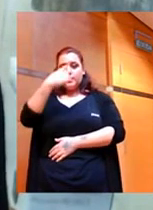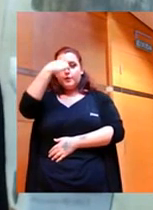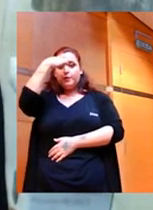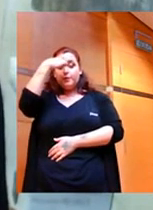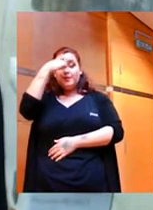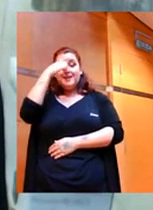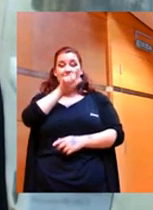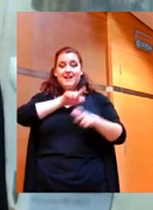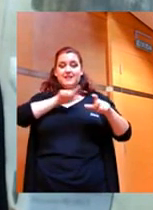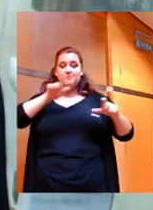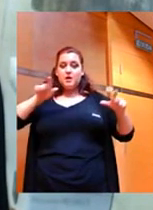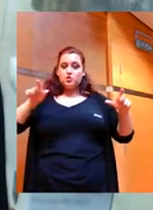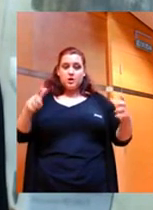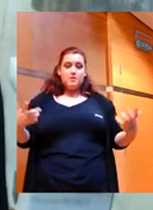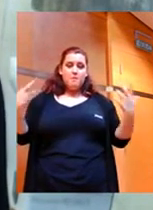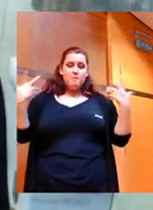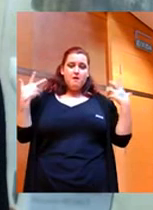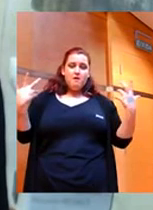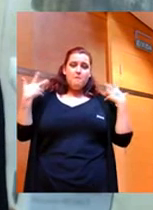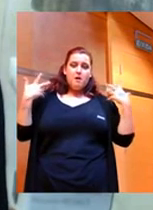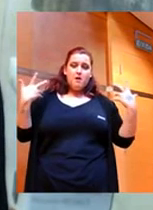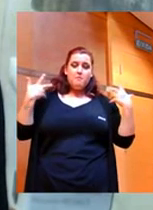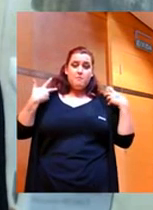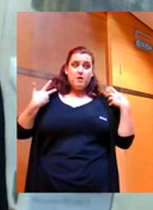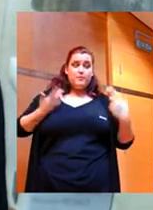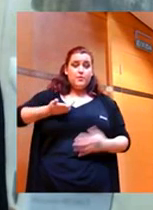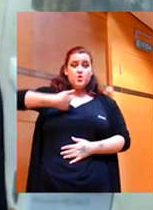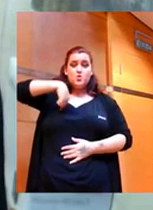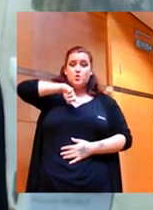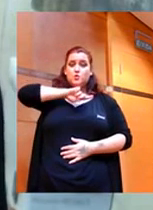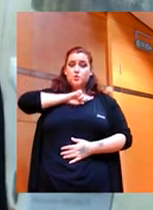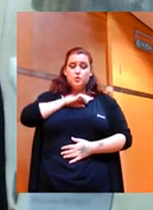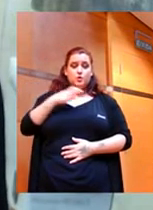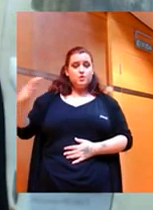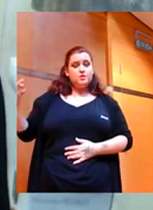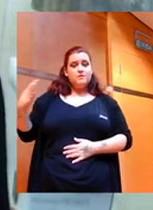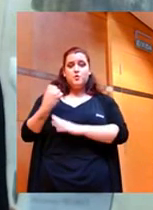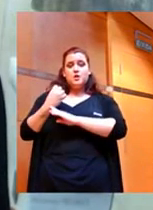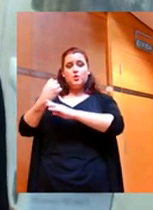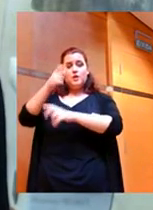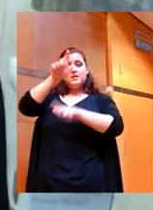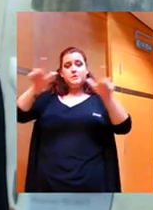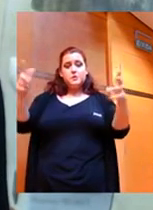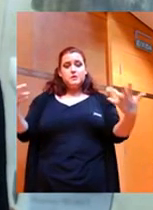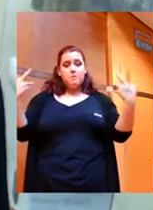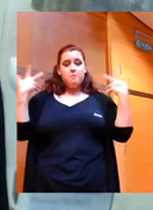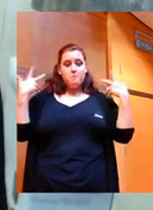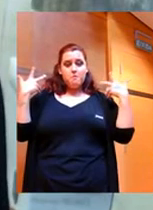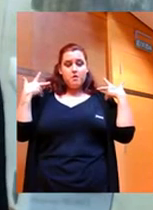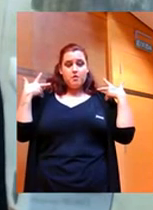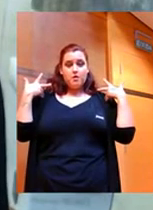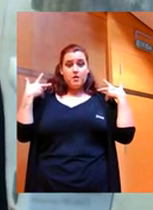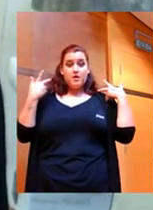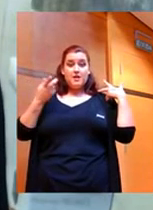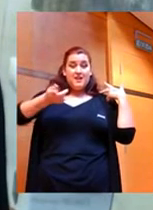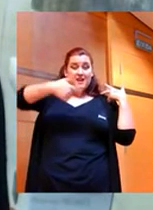la que està patint-ho i que nosaltres hem d'estar al costat de l'acció que patint i que ells, tots els